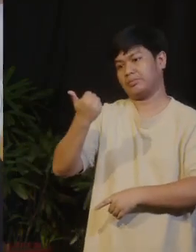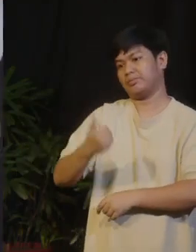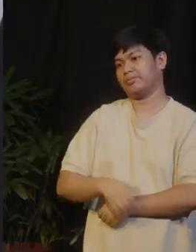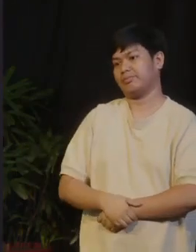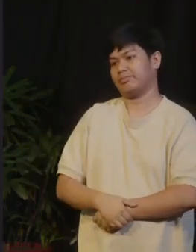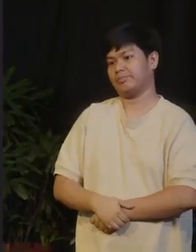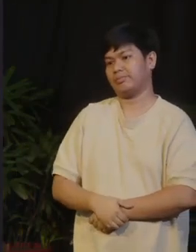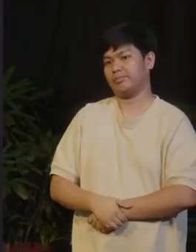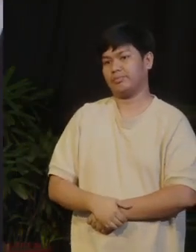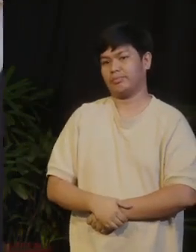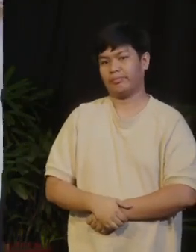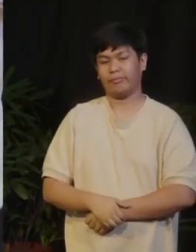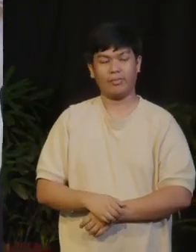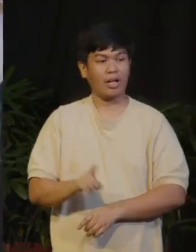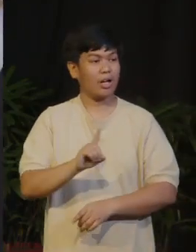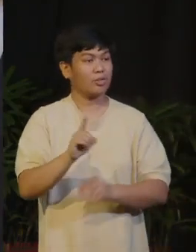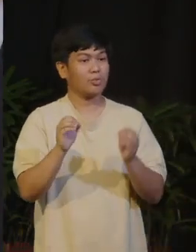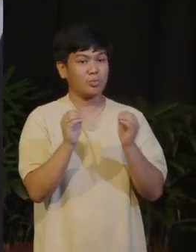mas mabigat pa dito,